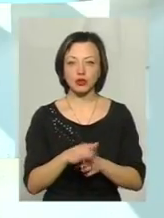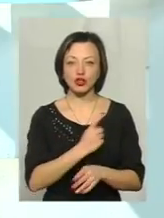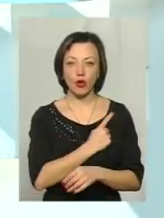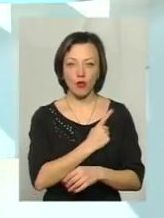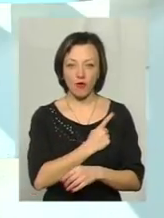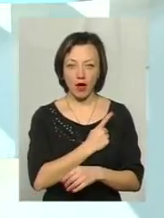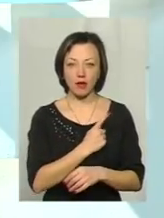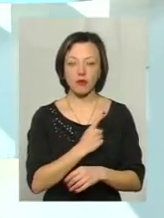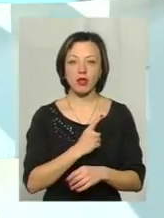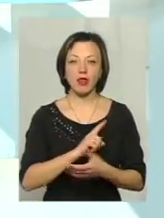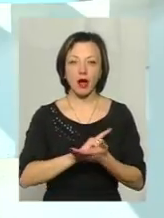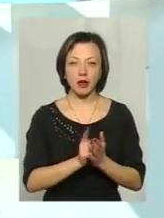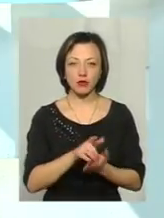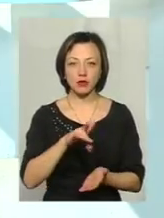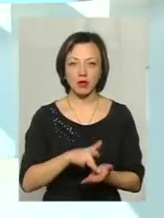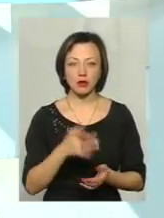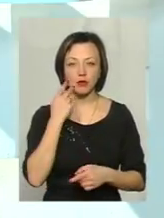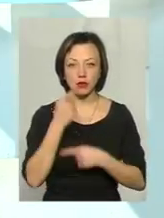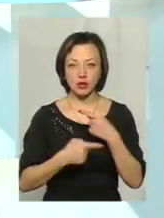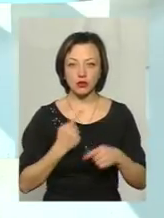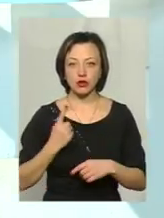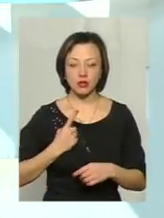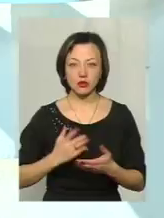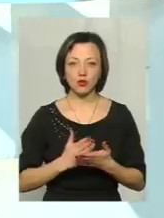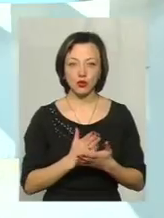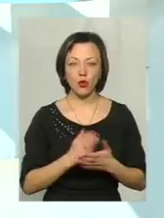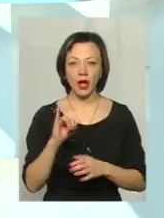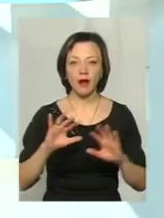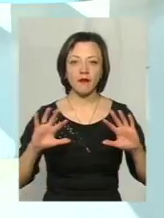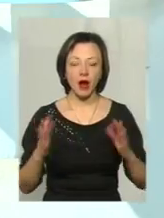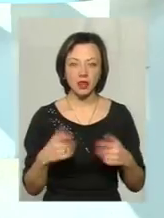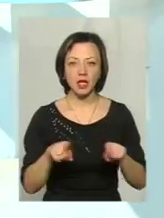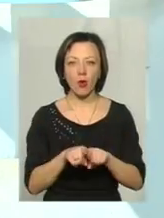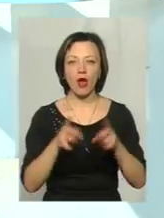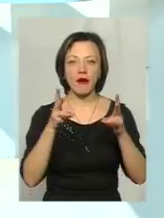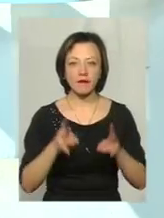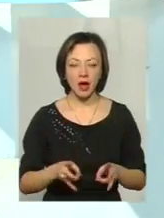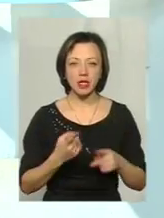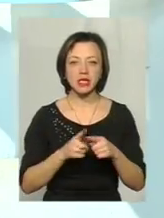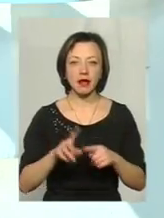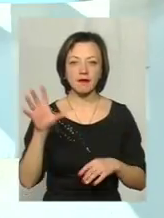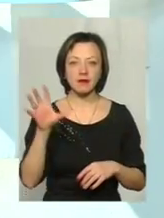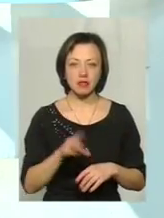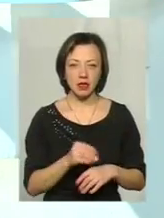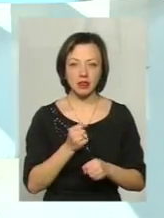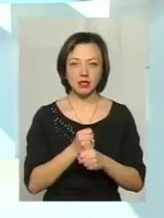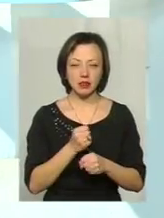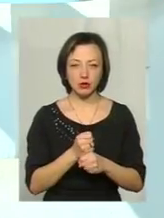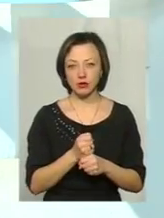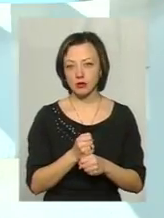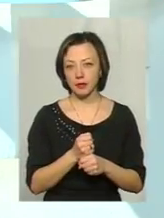на кризовому центрі, де постійно несуть чергову службу. І в случаї такої аварії, значить, це все здійснюється, скажімо,